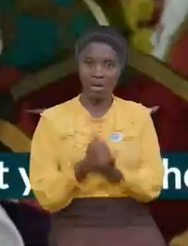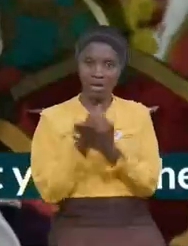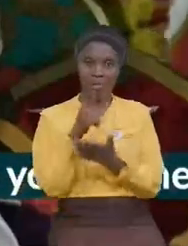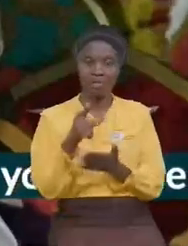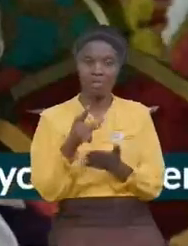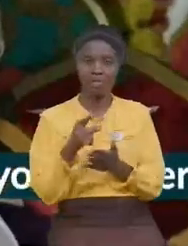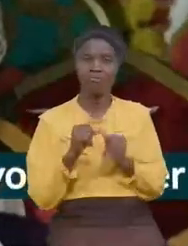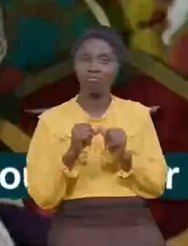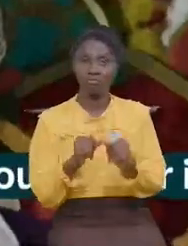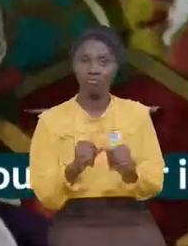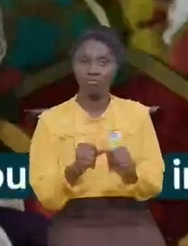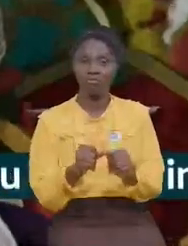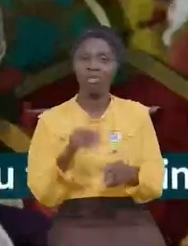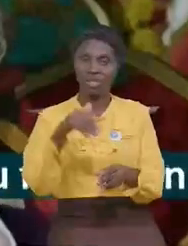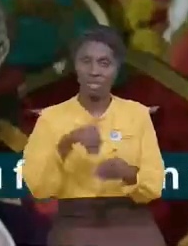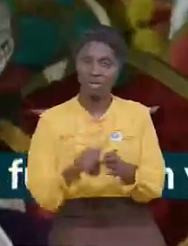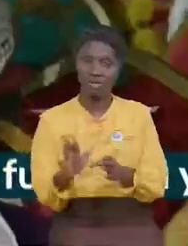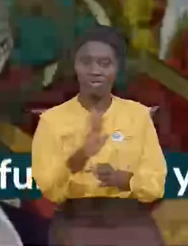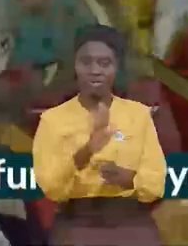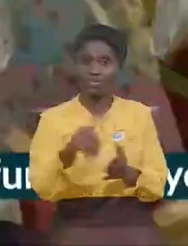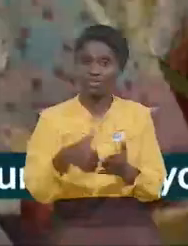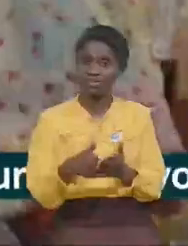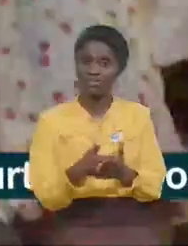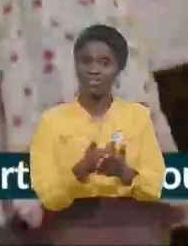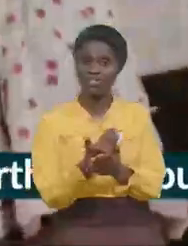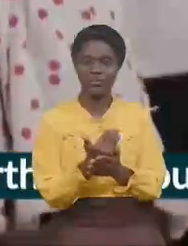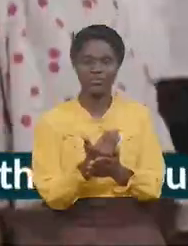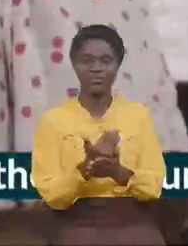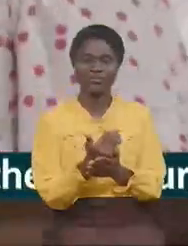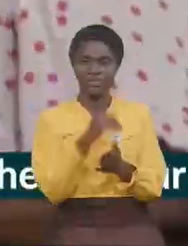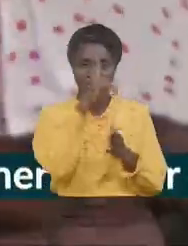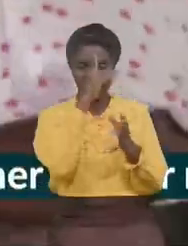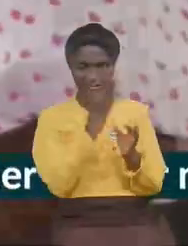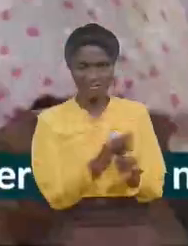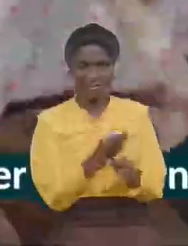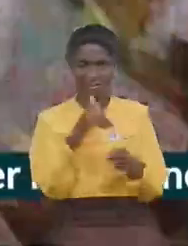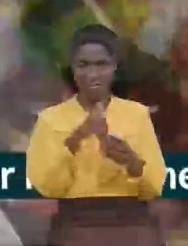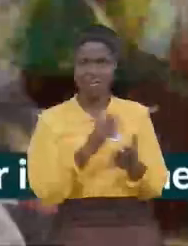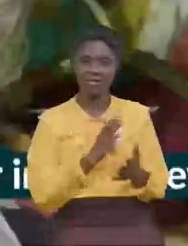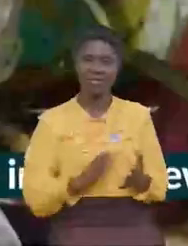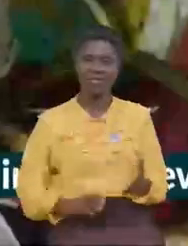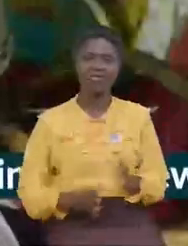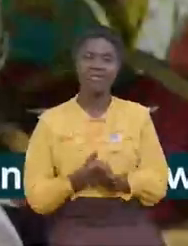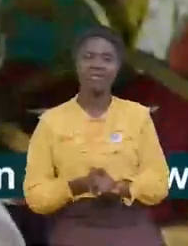cette fiche et la soumettre